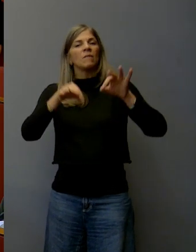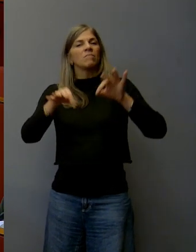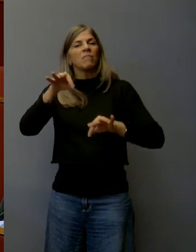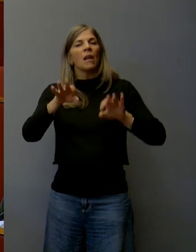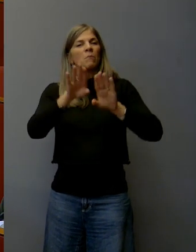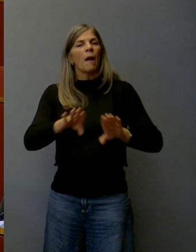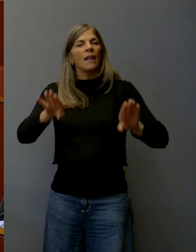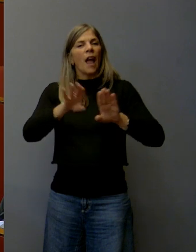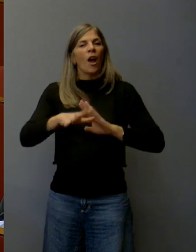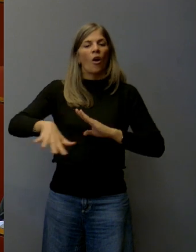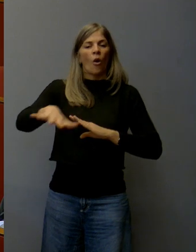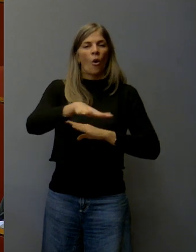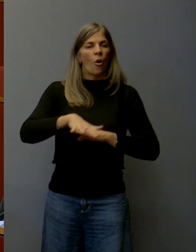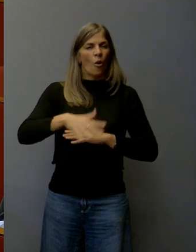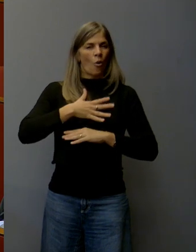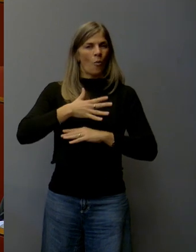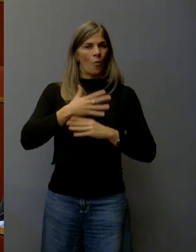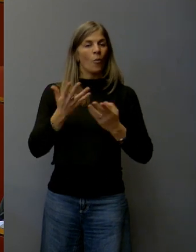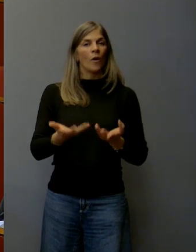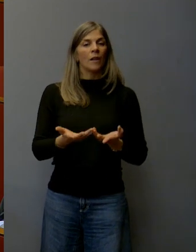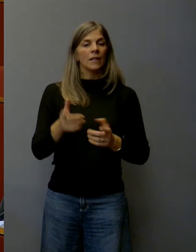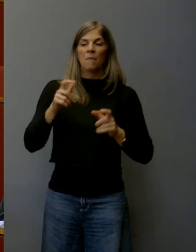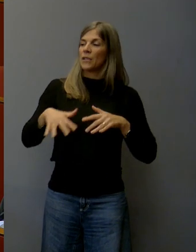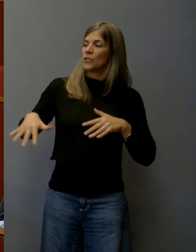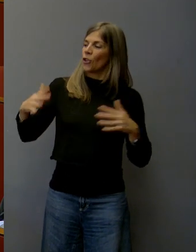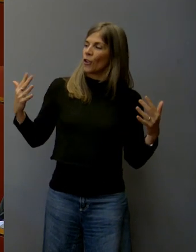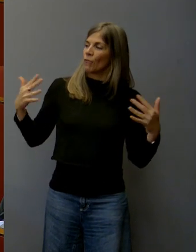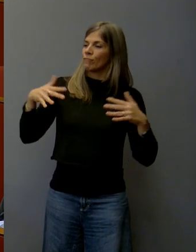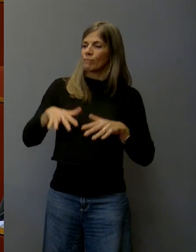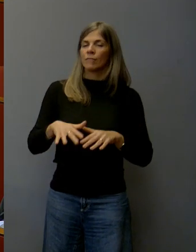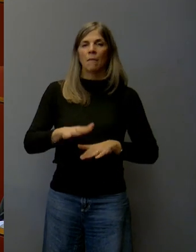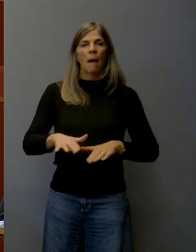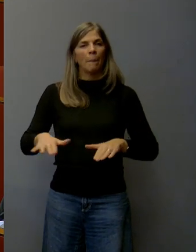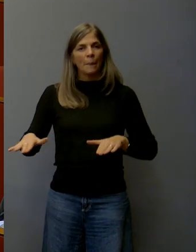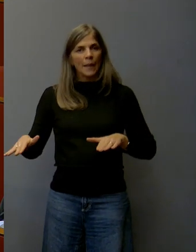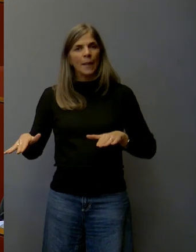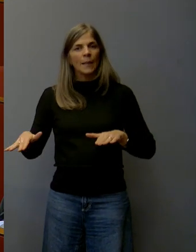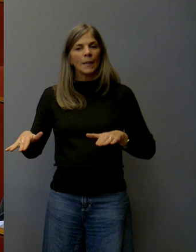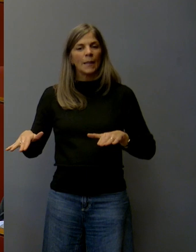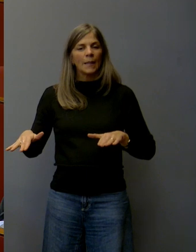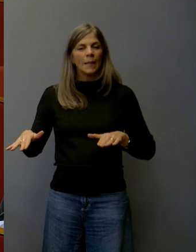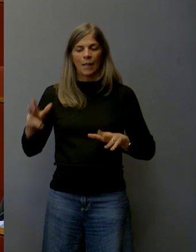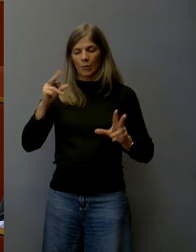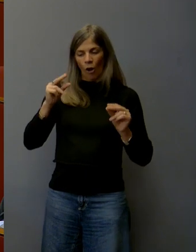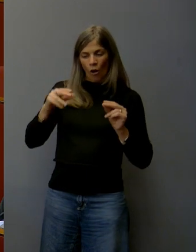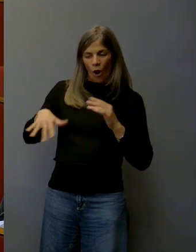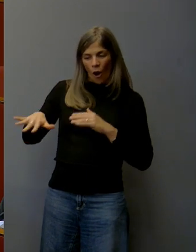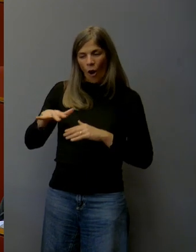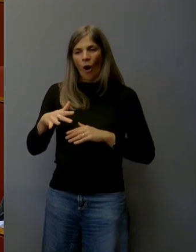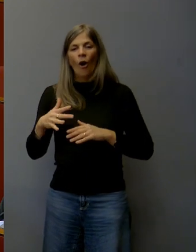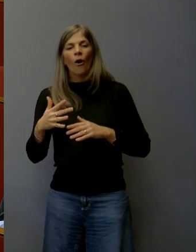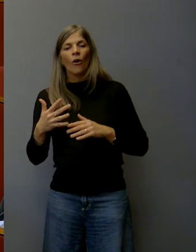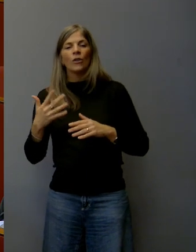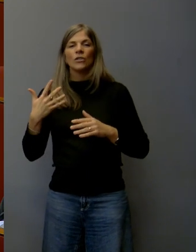quartiere con le persone che conosciamo con i bambini che vengono anche per caso perché hanno